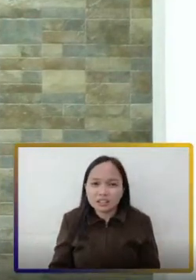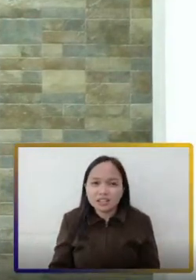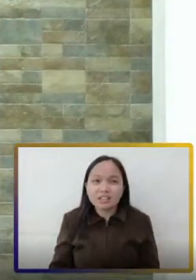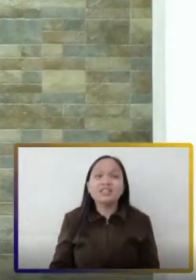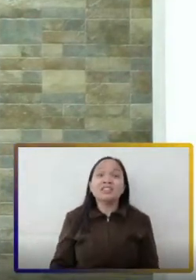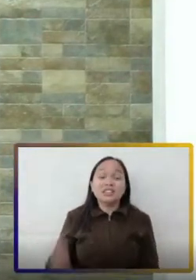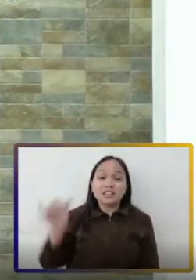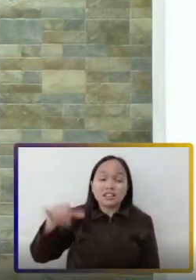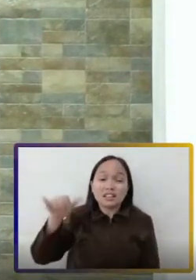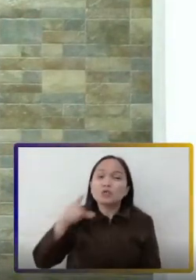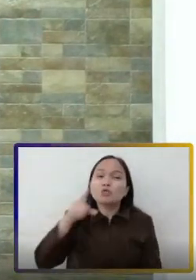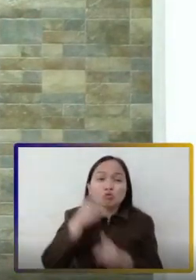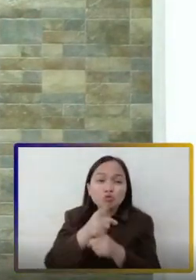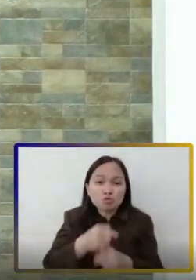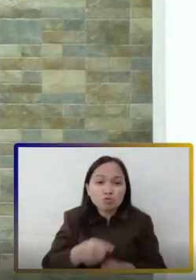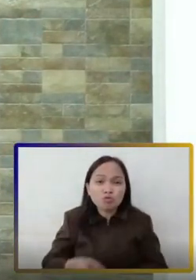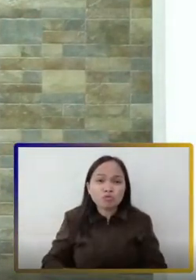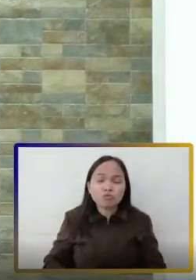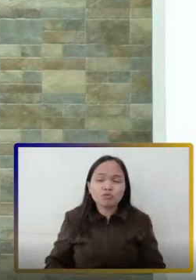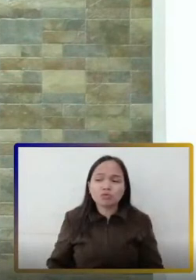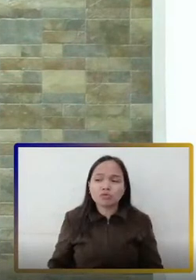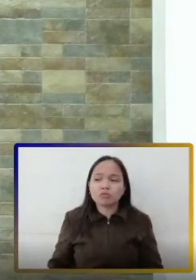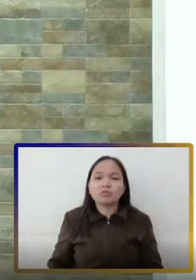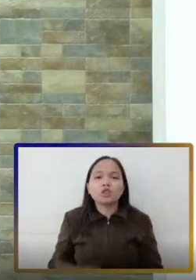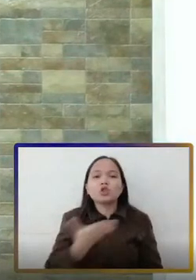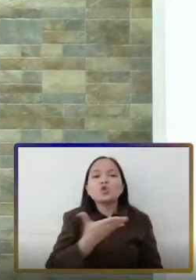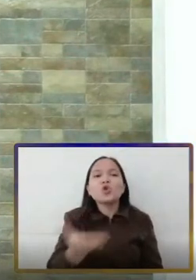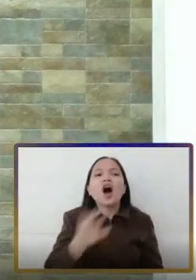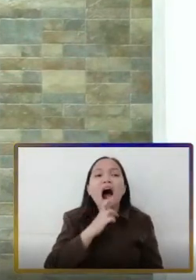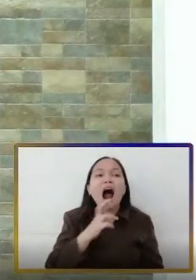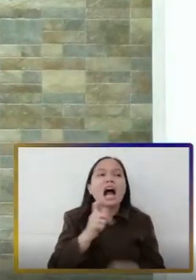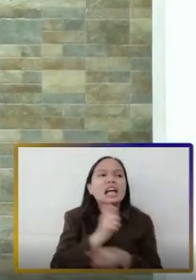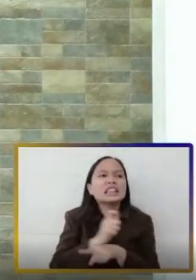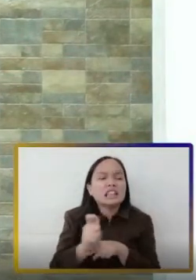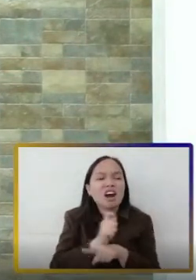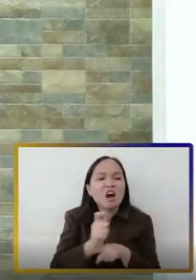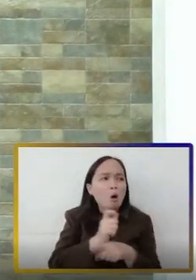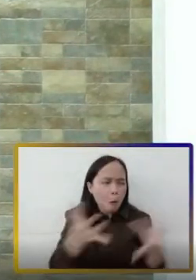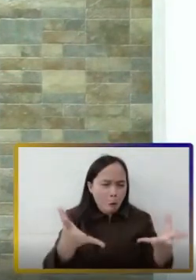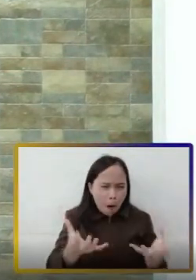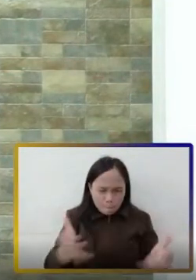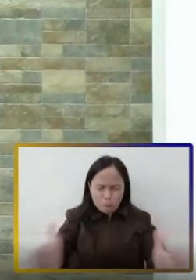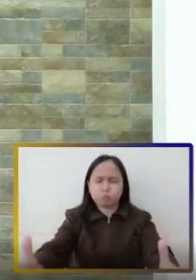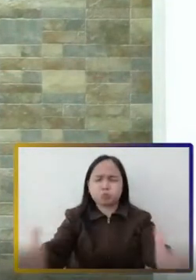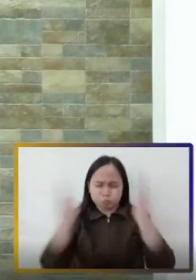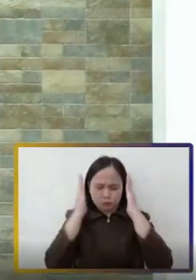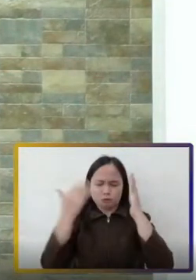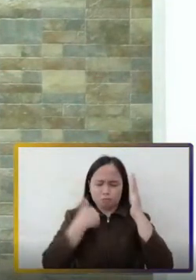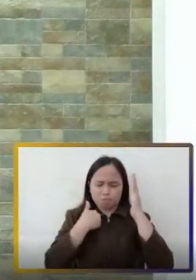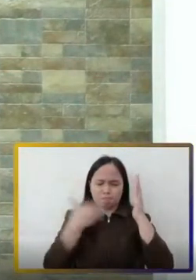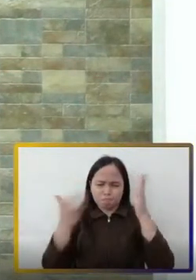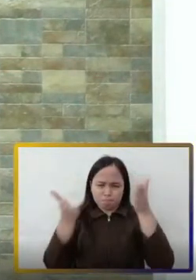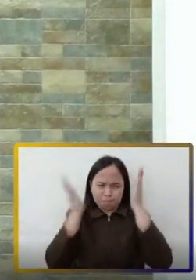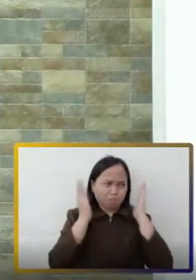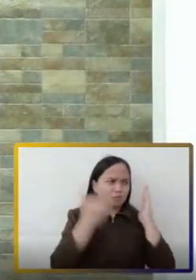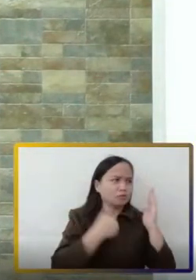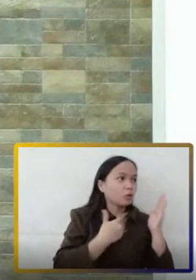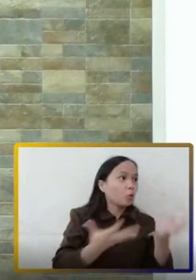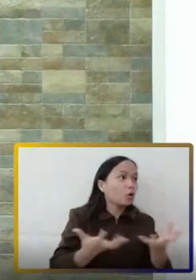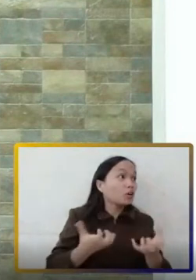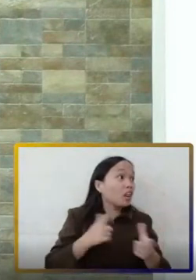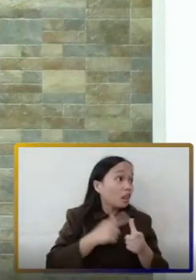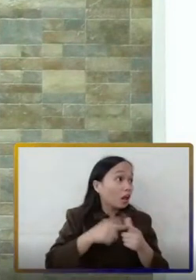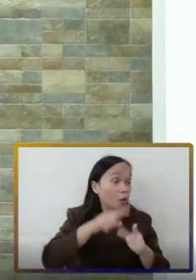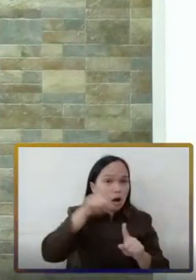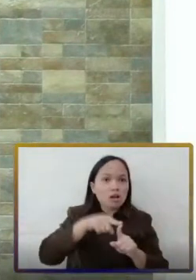Yeah, that's it. You are trained to be an attention getter. At pagka lumaki ka na